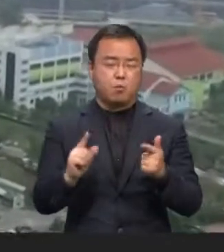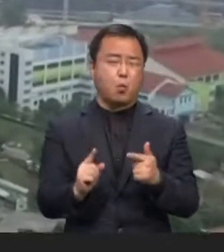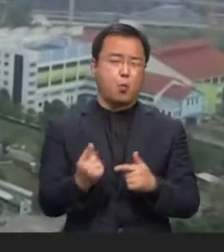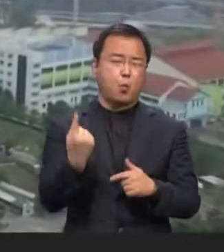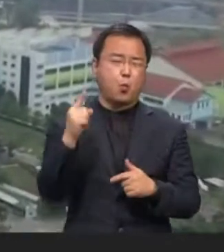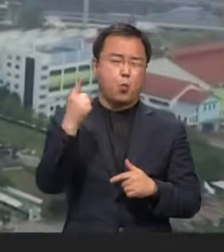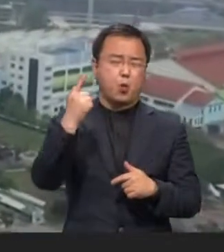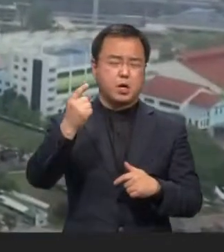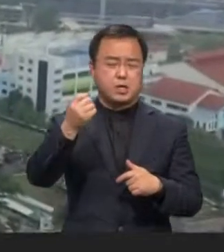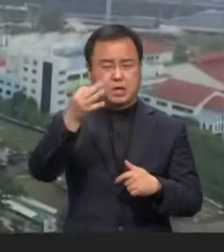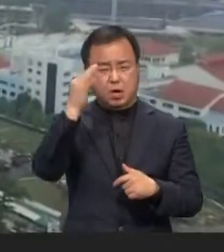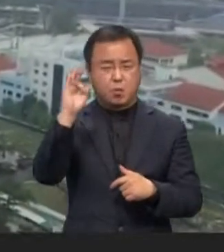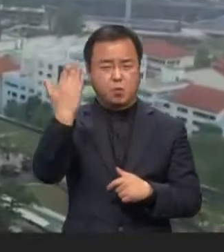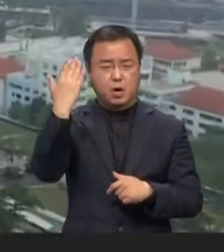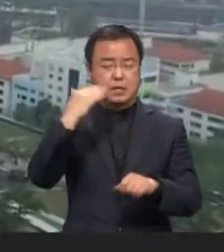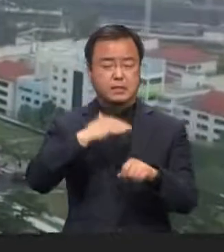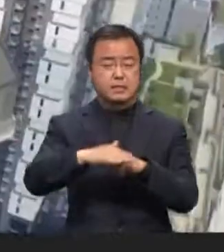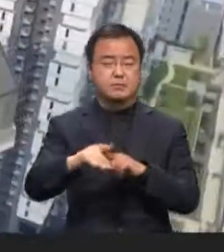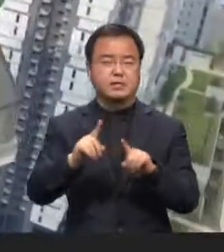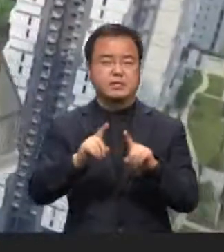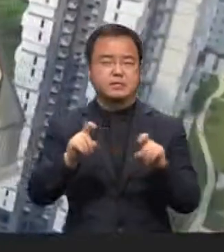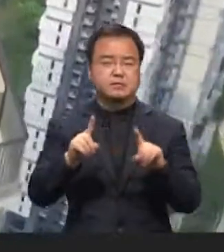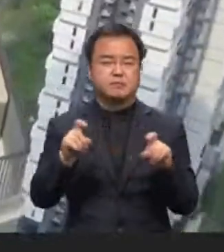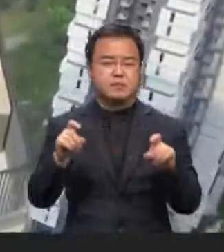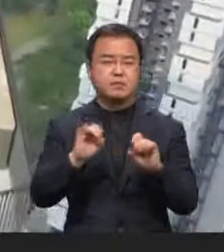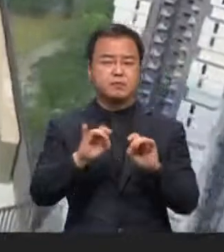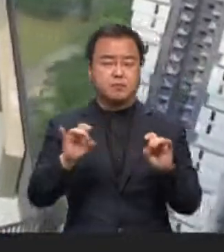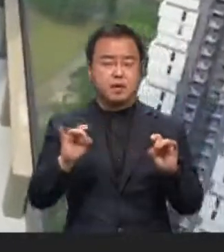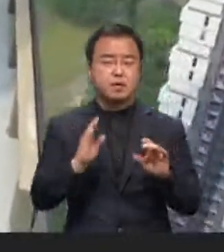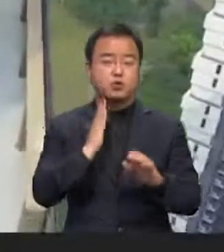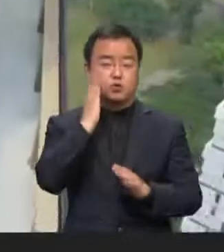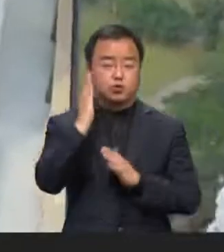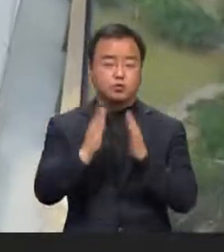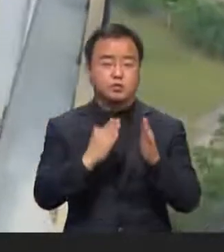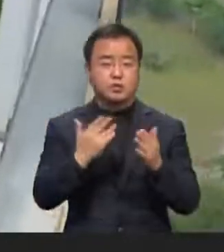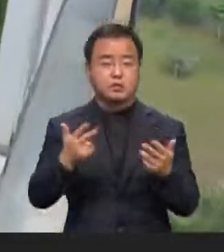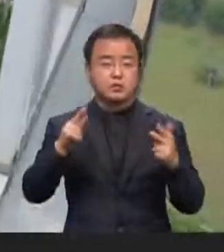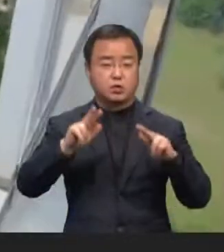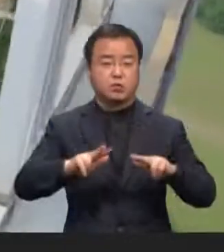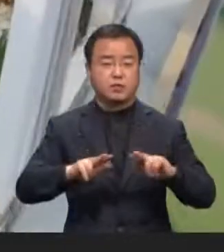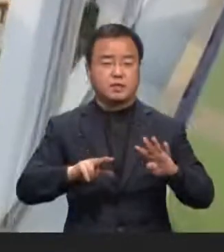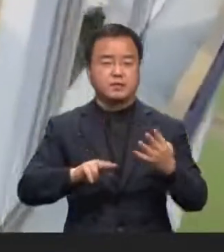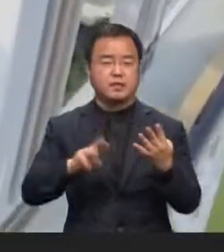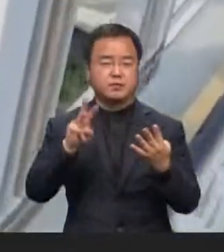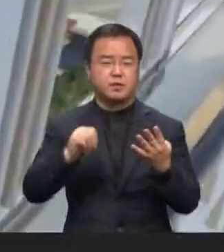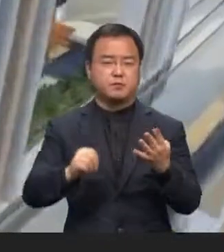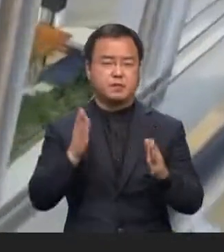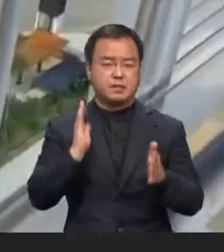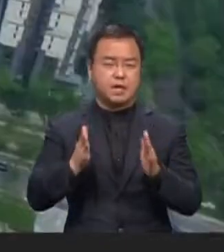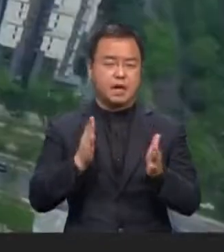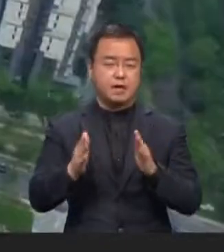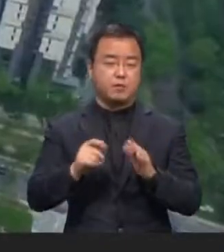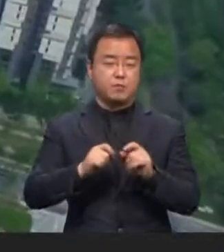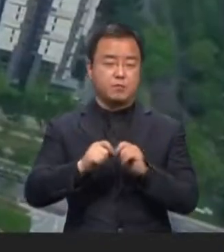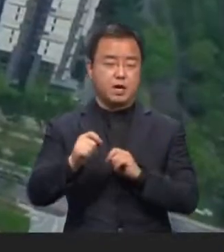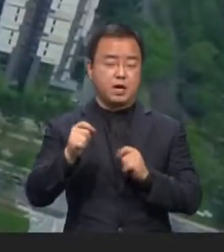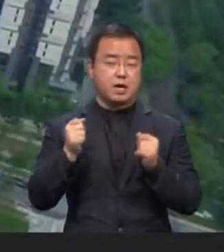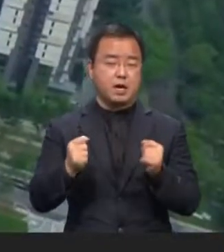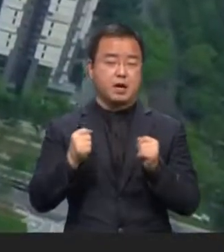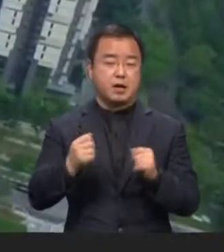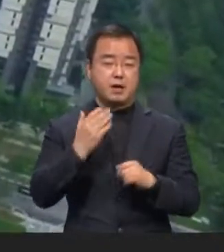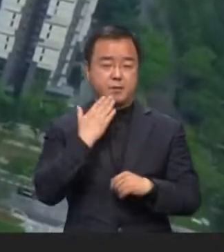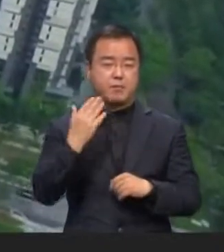아파트로 11층마다 설치된 녹색 정원과 400m의 조깅 트랙, 그리고 태양광 패널이 특징입니다.